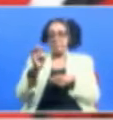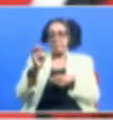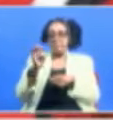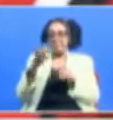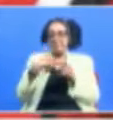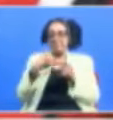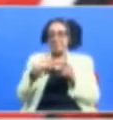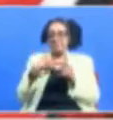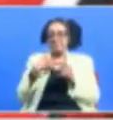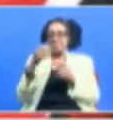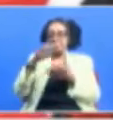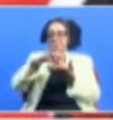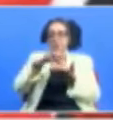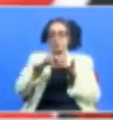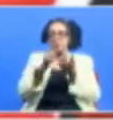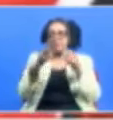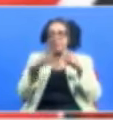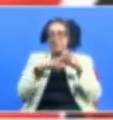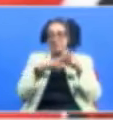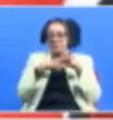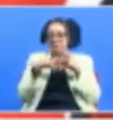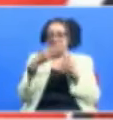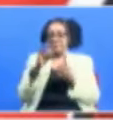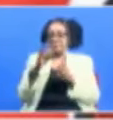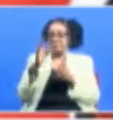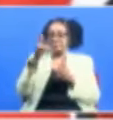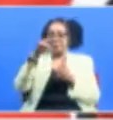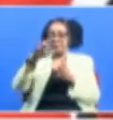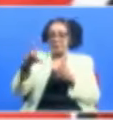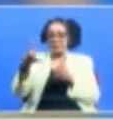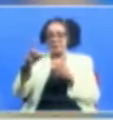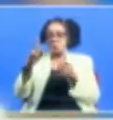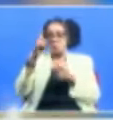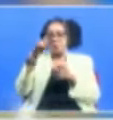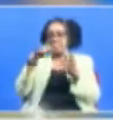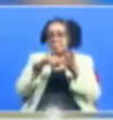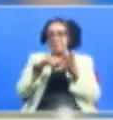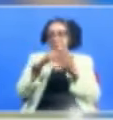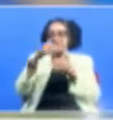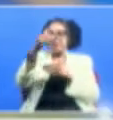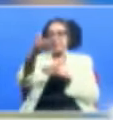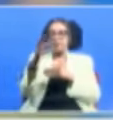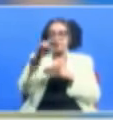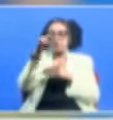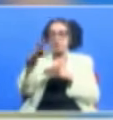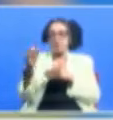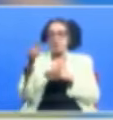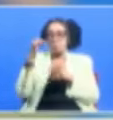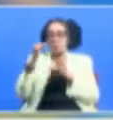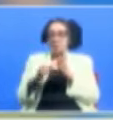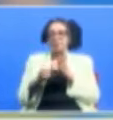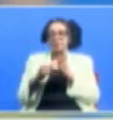katika nafasi ya 17 kwenye jedwali la ligi, pointi moja mbele ya Nzoia wanaoshika mkia.